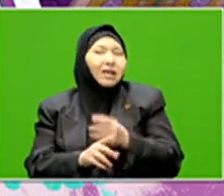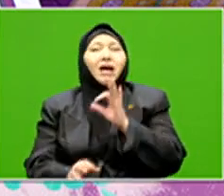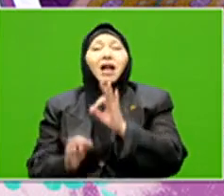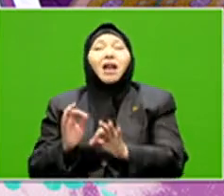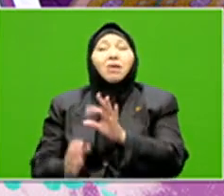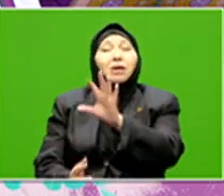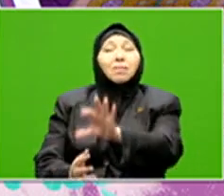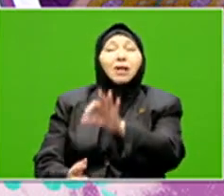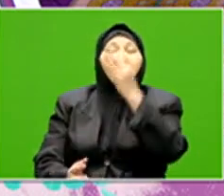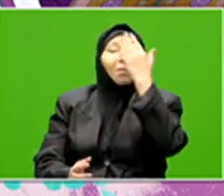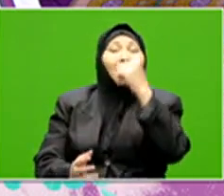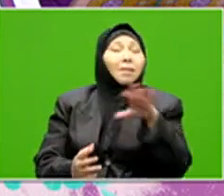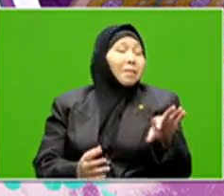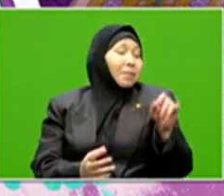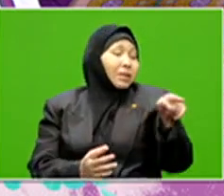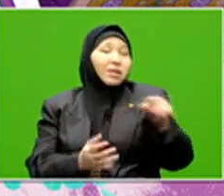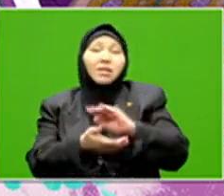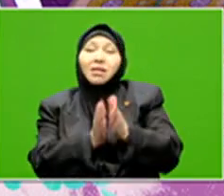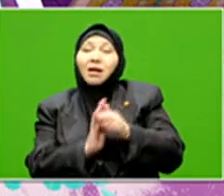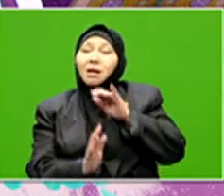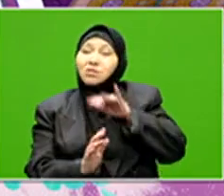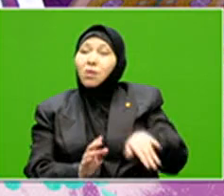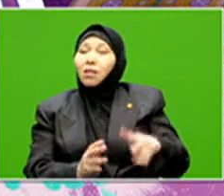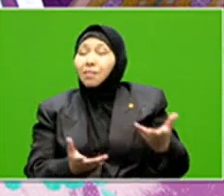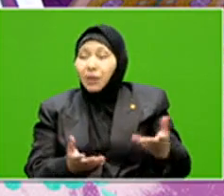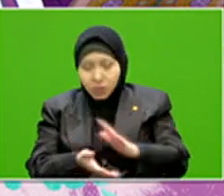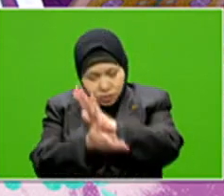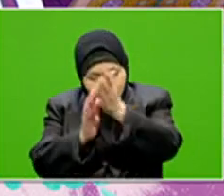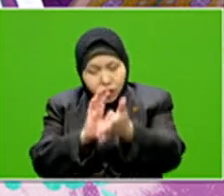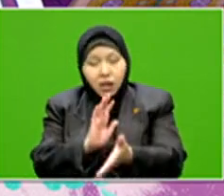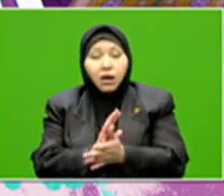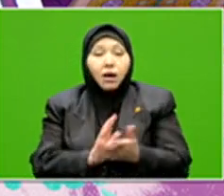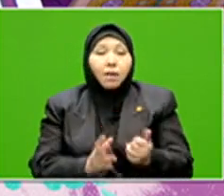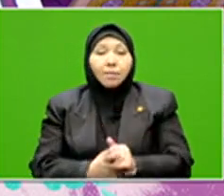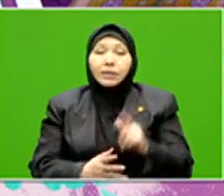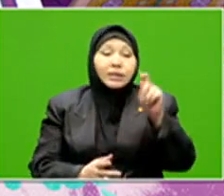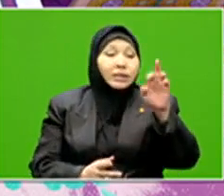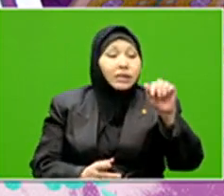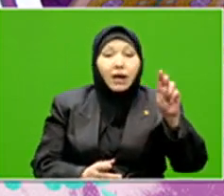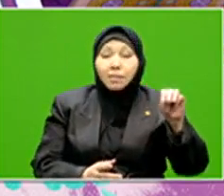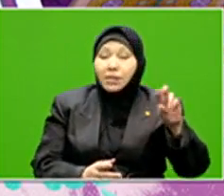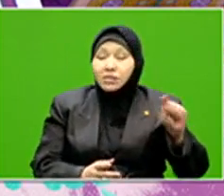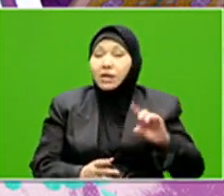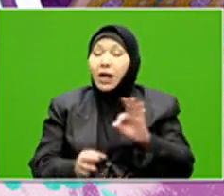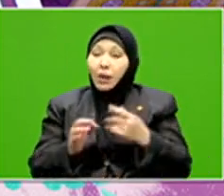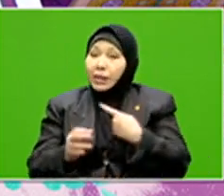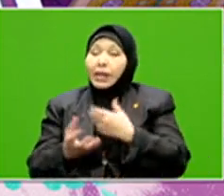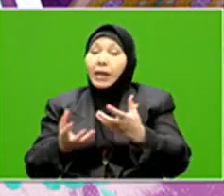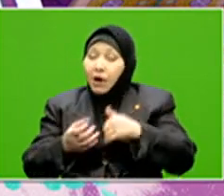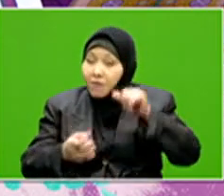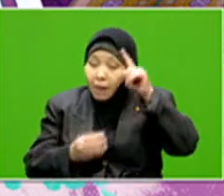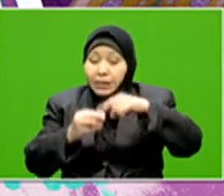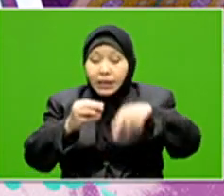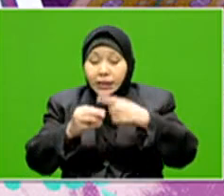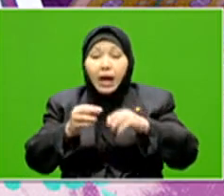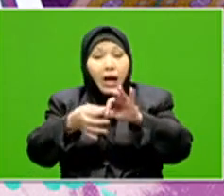dipilih Al-Halimur Rashid? Silakan. Saudara Fazrul dan juga Ustaz Tarmizi, kalau kita nak faham tentang ayat ni, kita